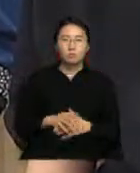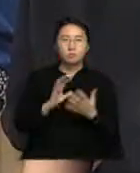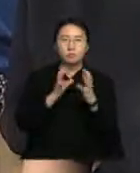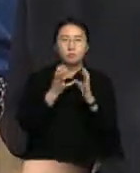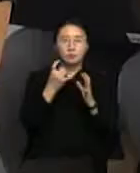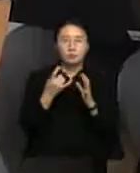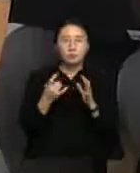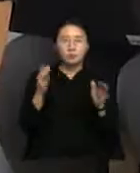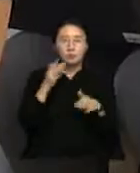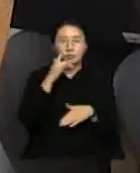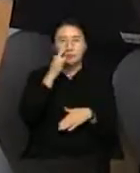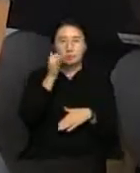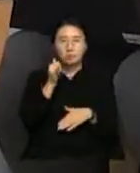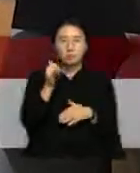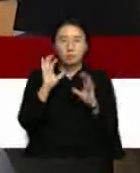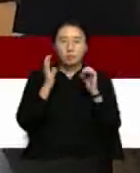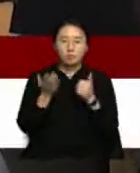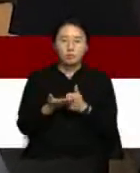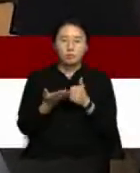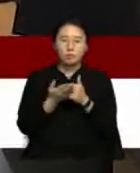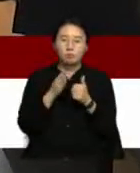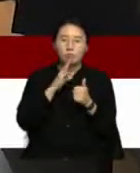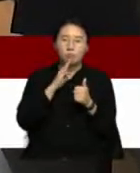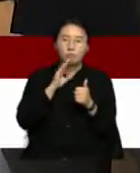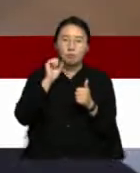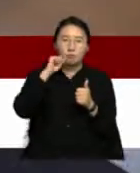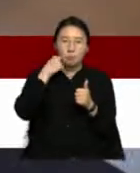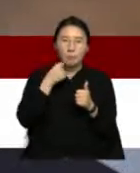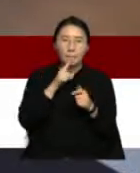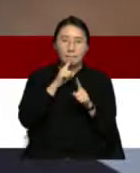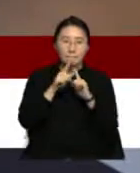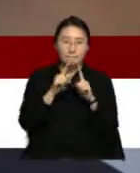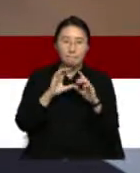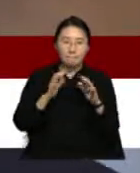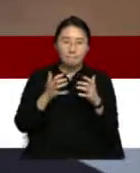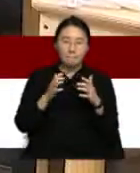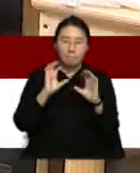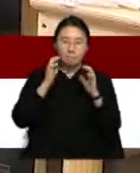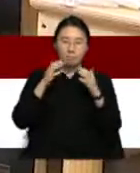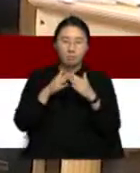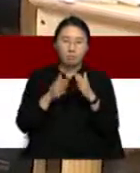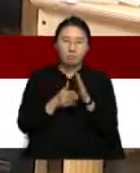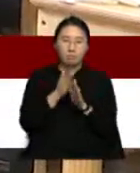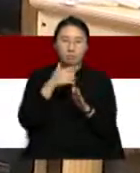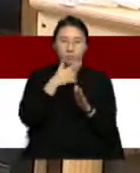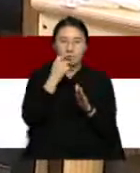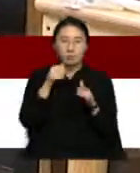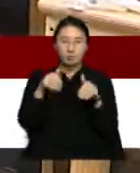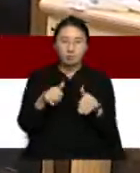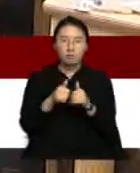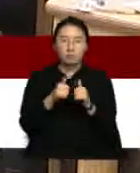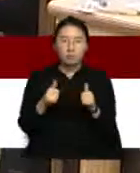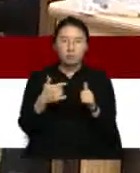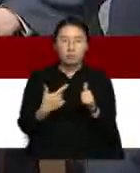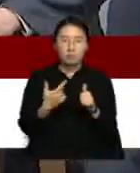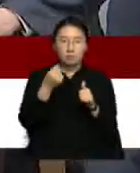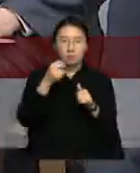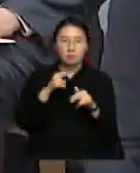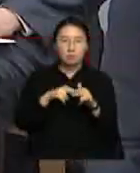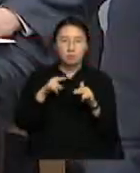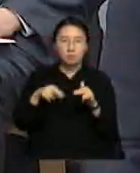통해 학부모들은 육아의 현실적 어려움을 토로합니다. 국공립시설의 부족, 또 직장인으로서 정시퇴근에